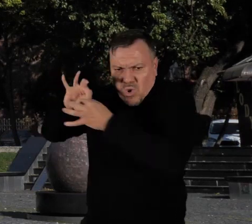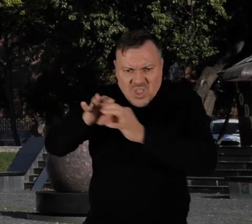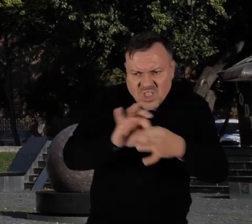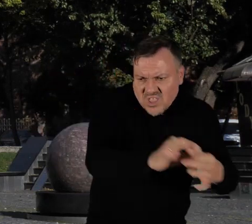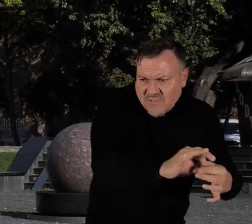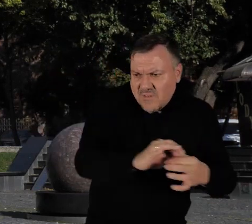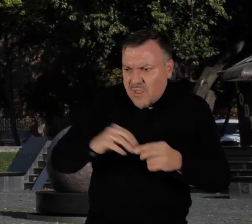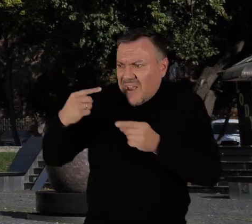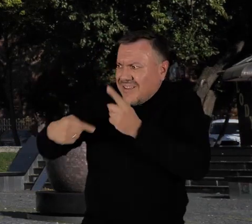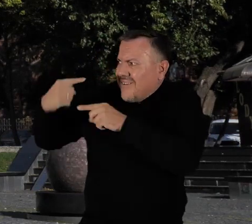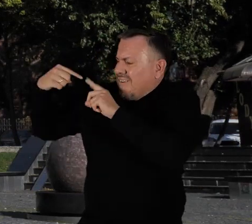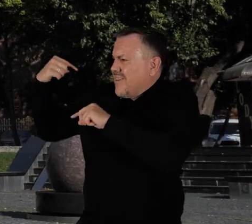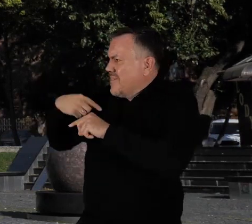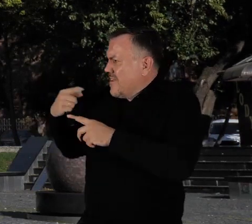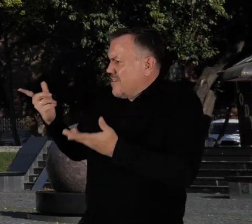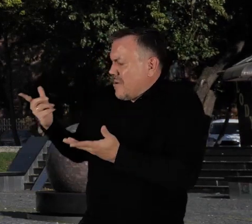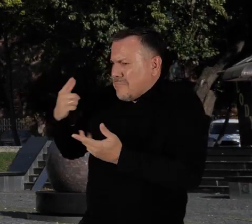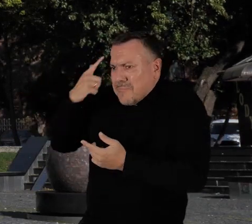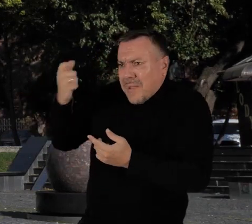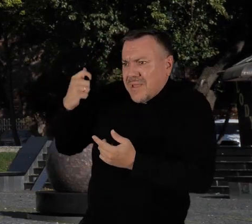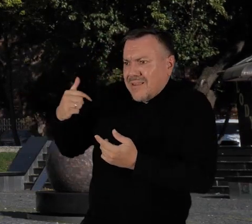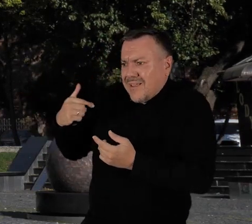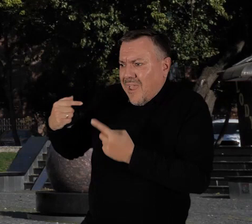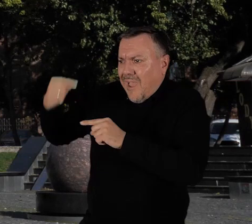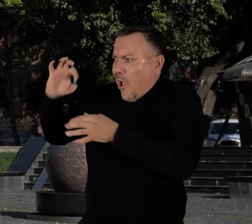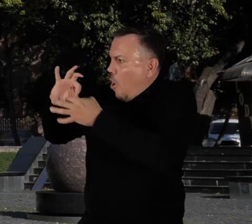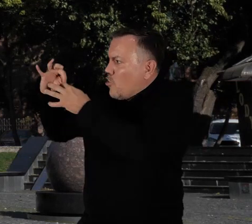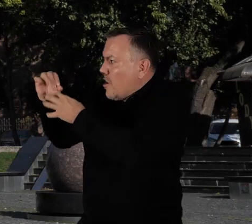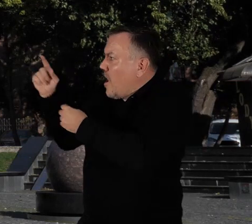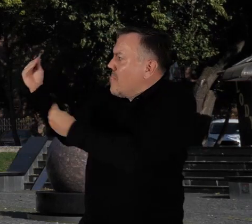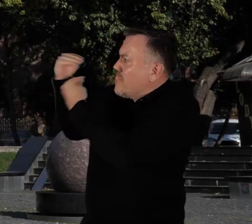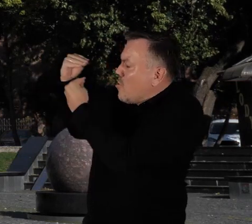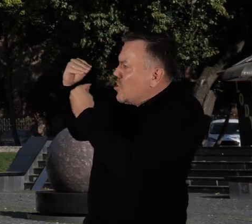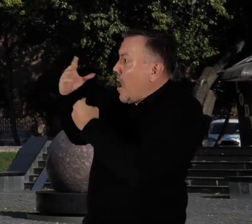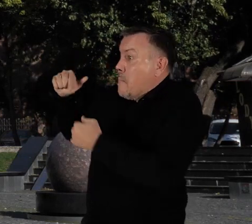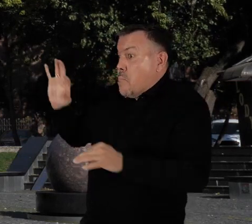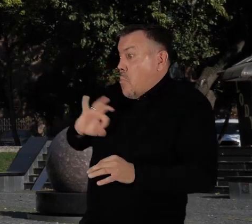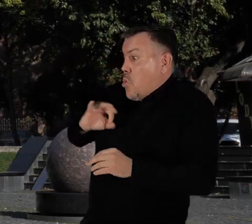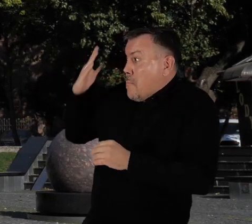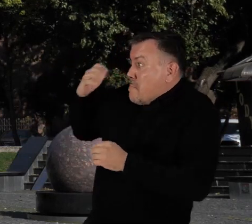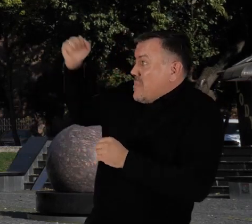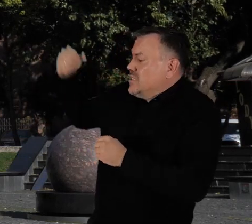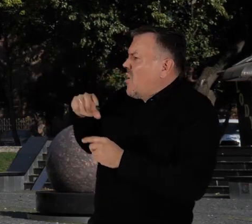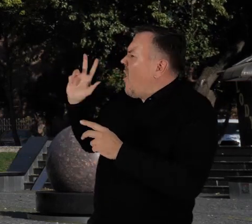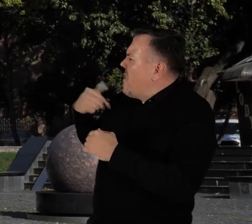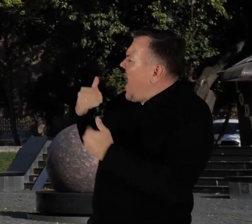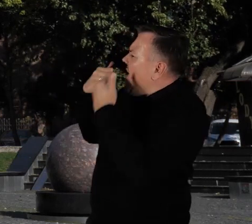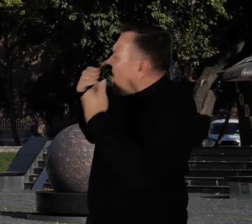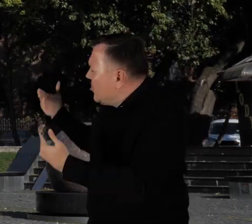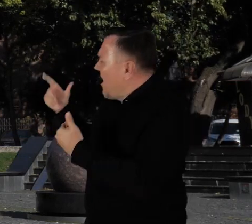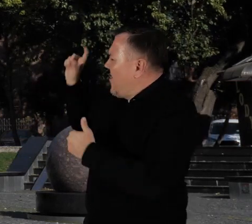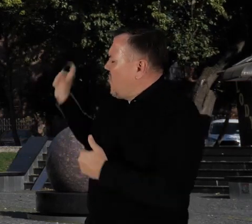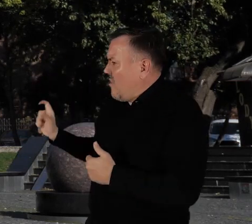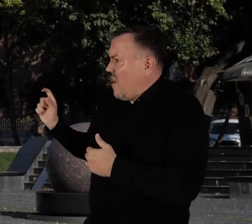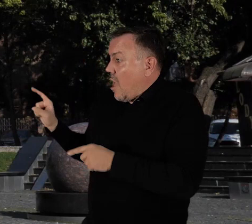nieco abstrakcyjnego dziedzictwa naukowego, przecież dobrze pamiętam poprzednie ogniwo, to moi nauczyciele, może mój mistrz, ten, któremu szczególnie